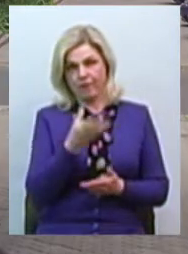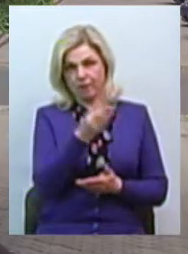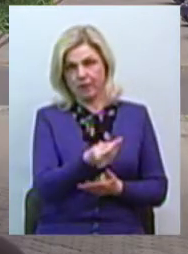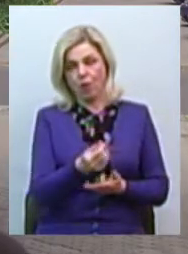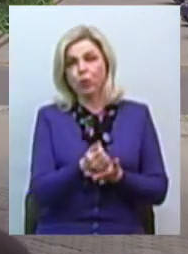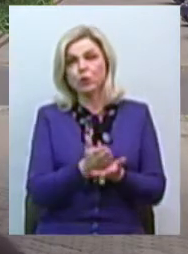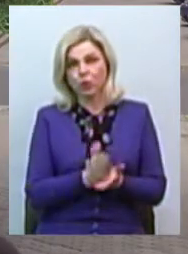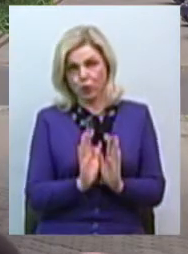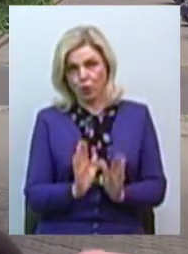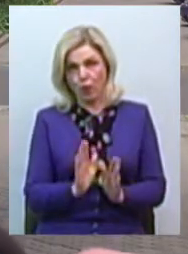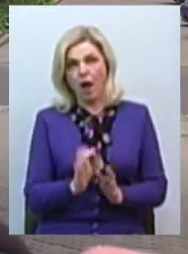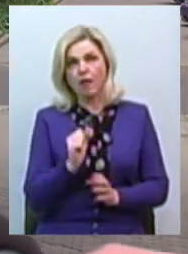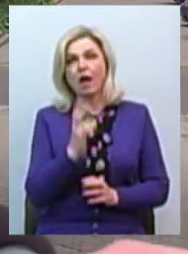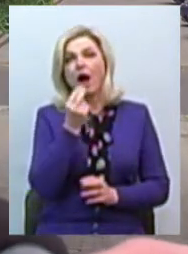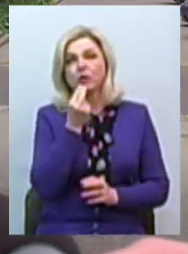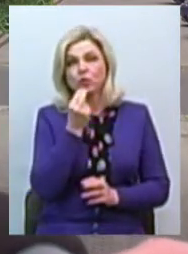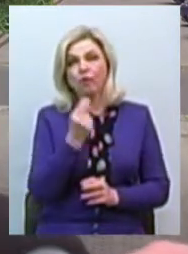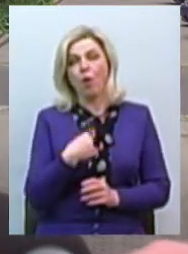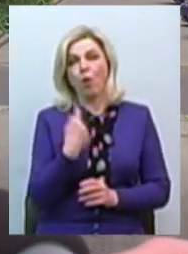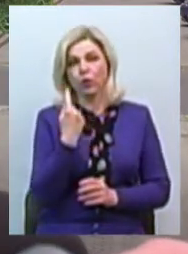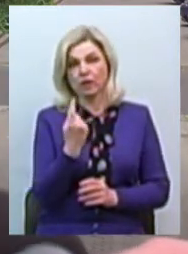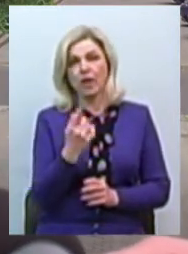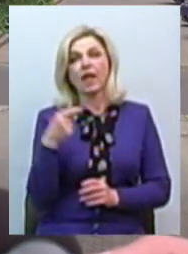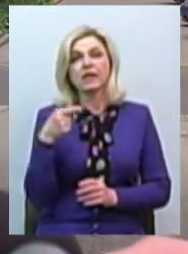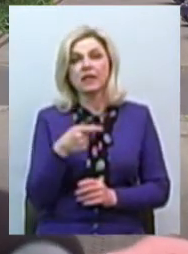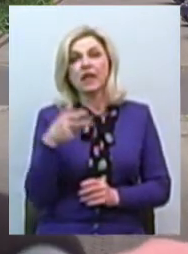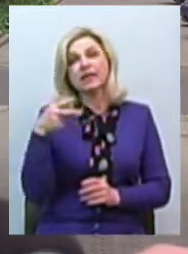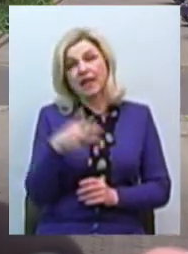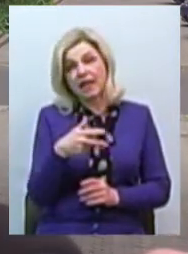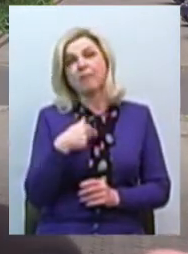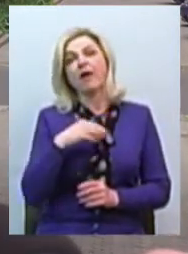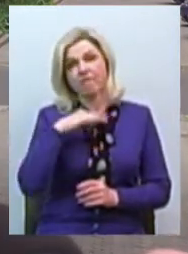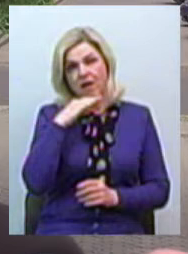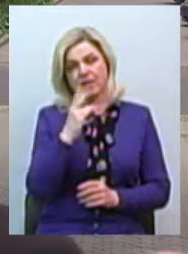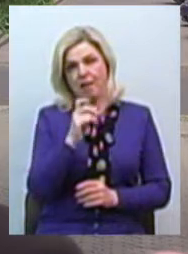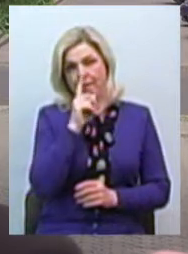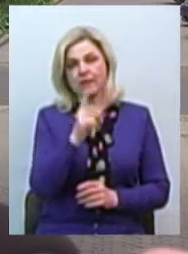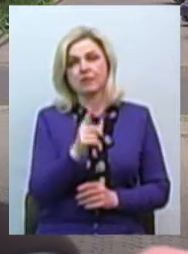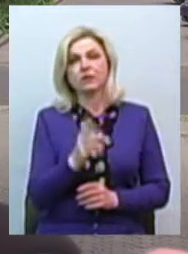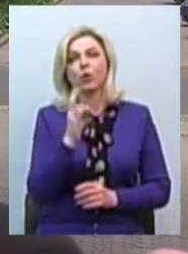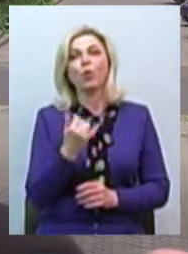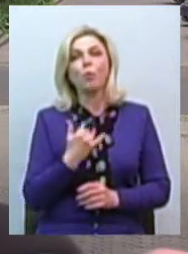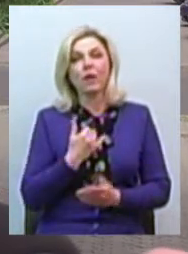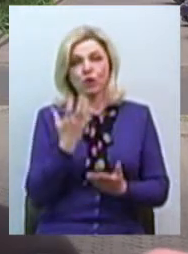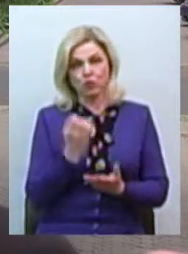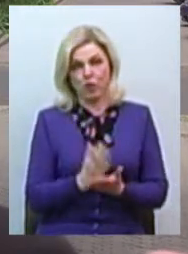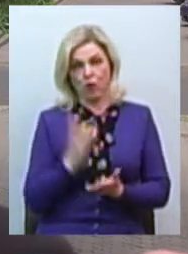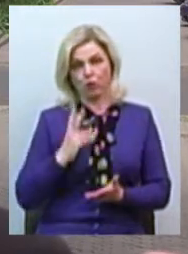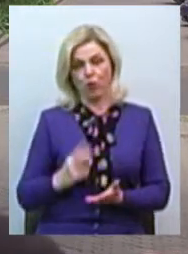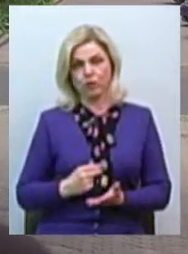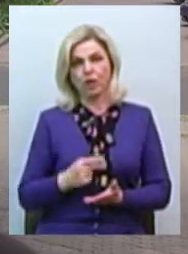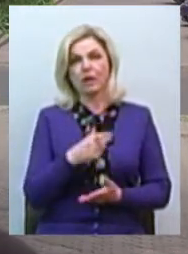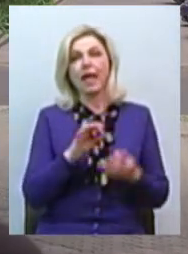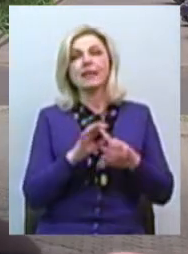комунальні послуги. На харчування одні, я думаю, 1003 мені б вистачило на місяць. Але в мене є ще донька, яка у